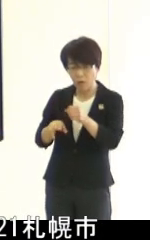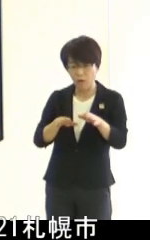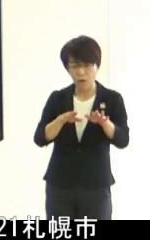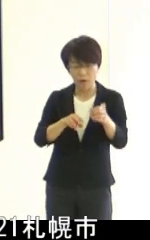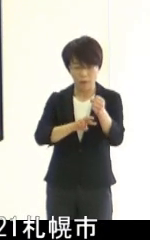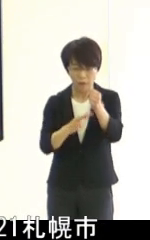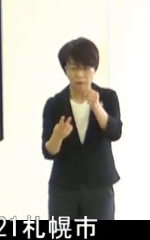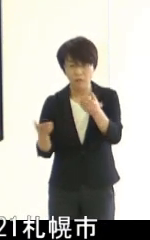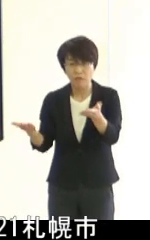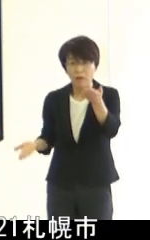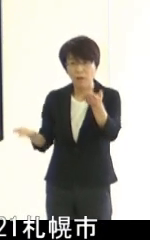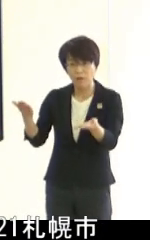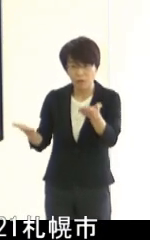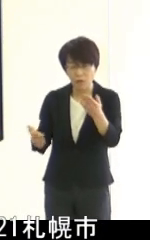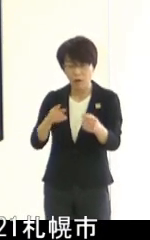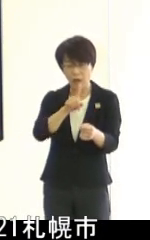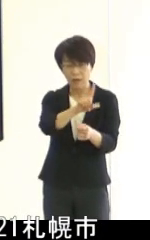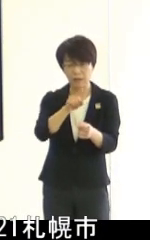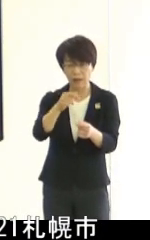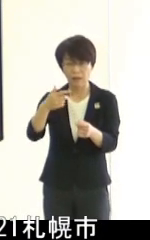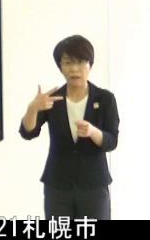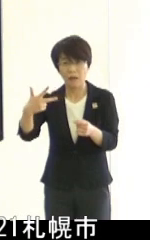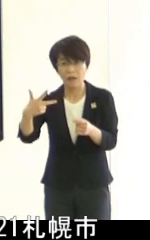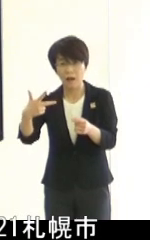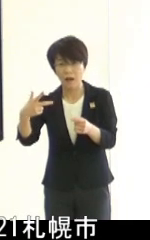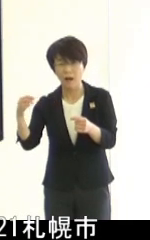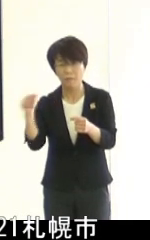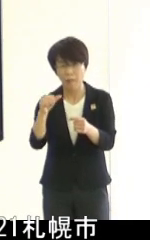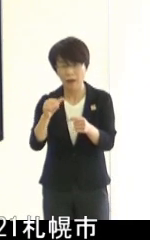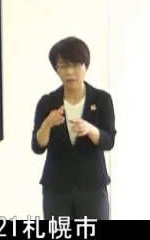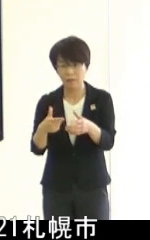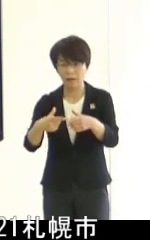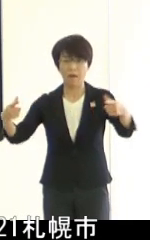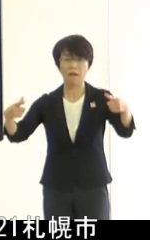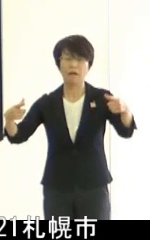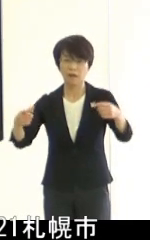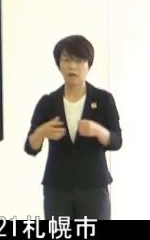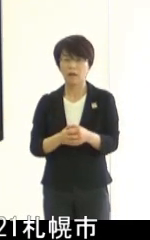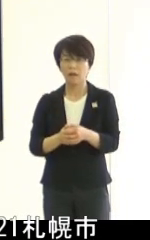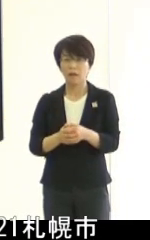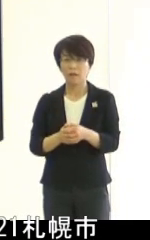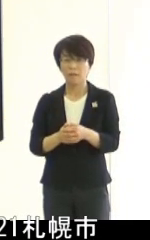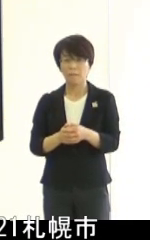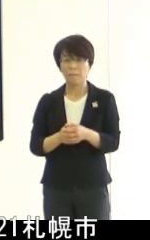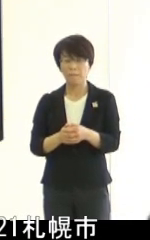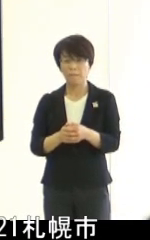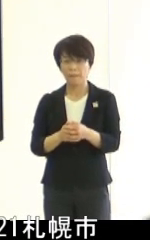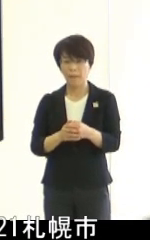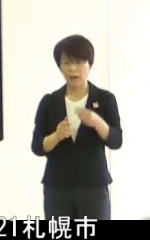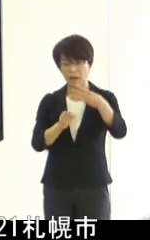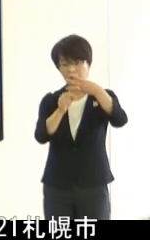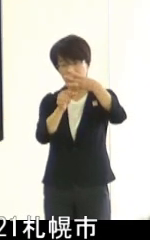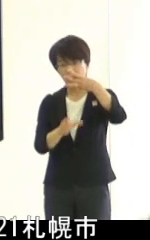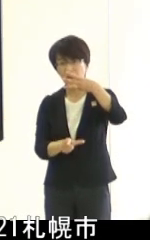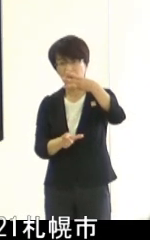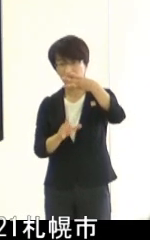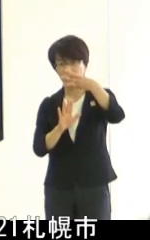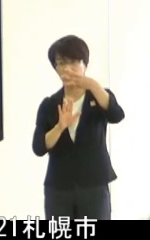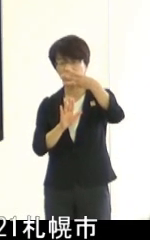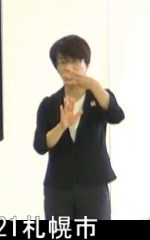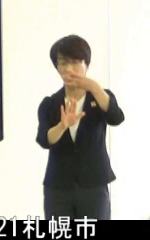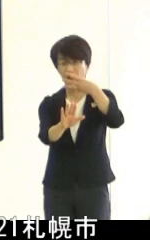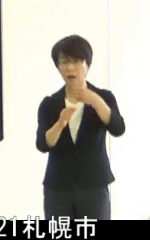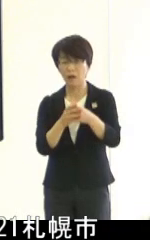拡大があるというふうに言われておりますそこでこれまで3月に入りまして